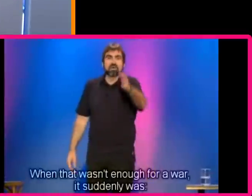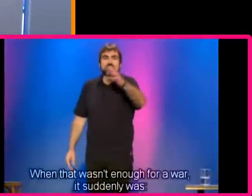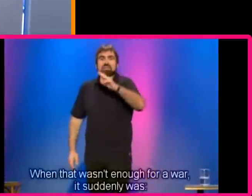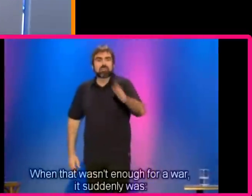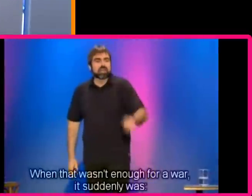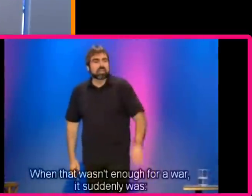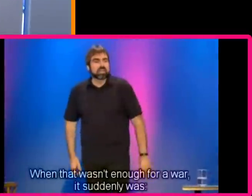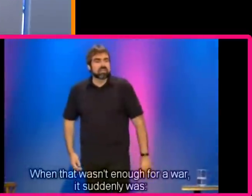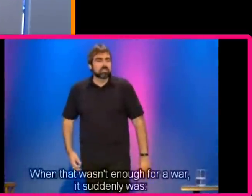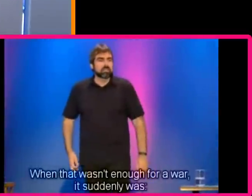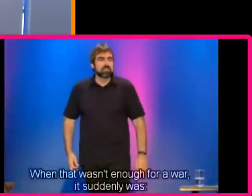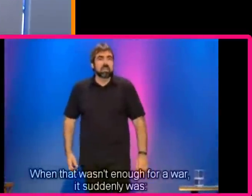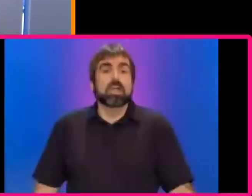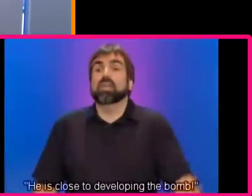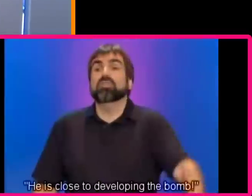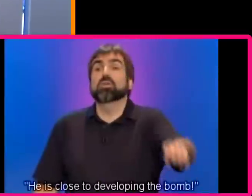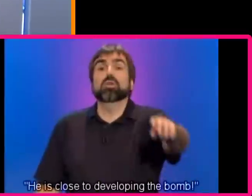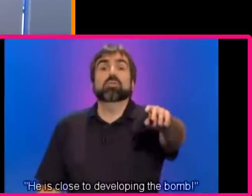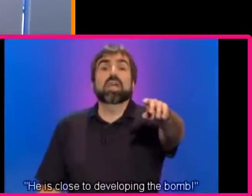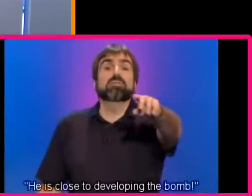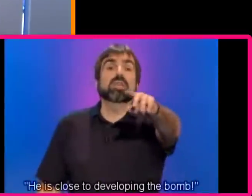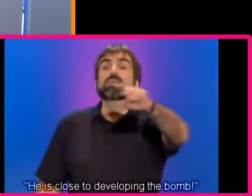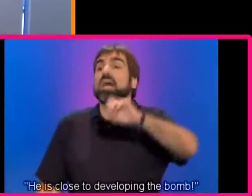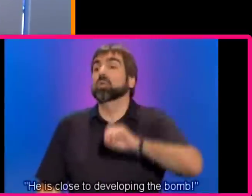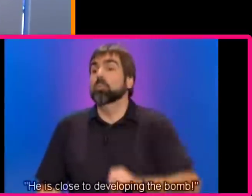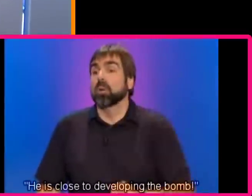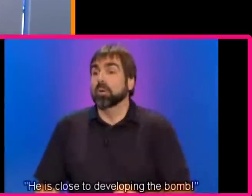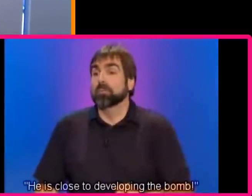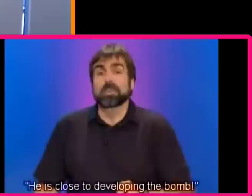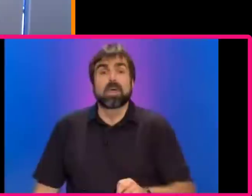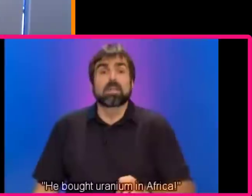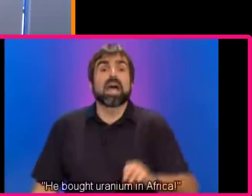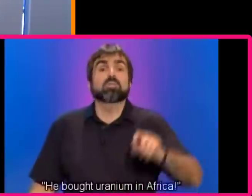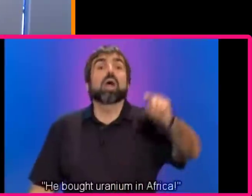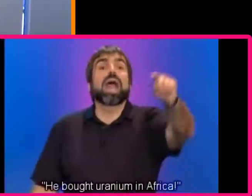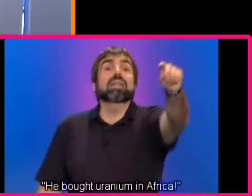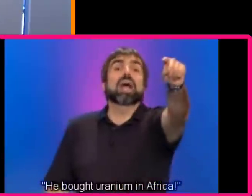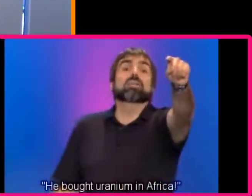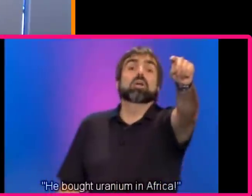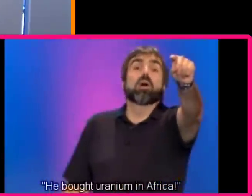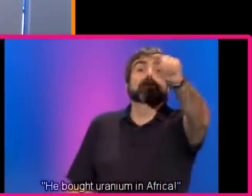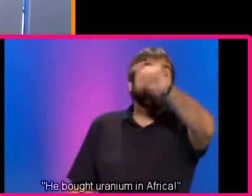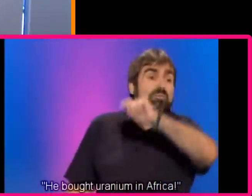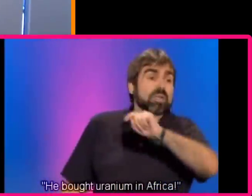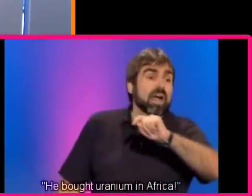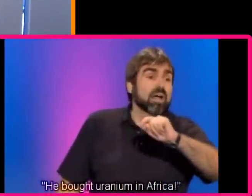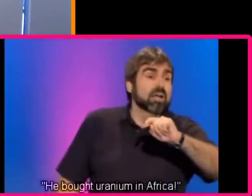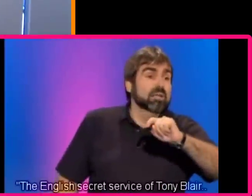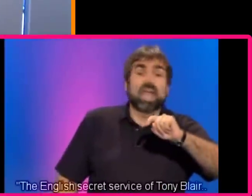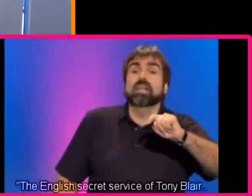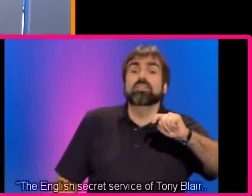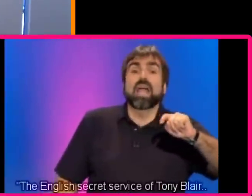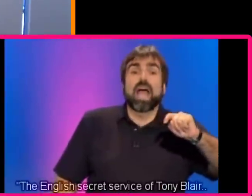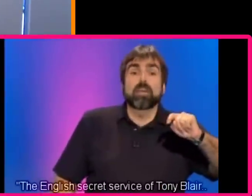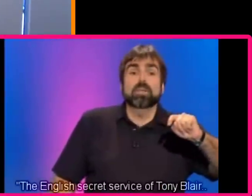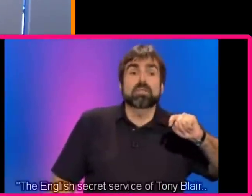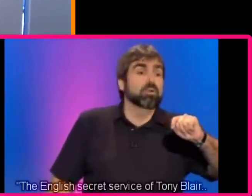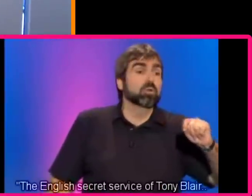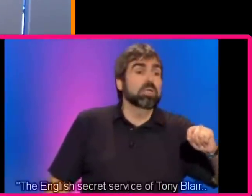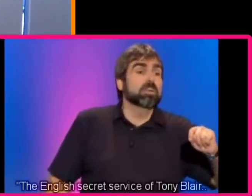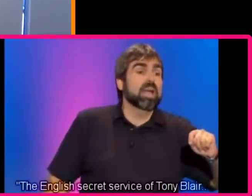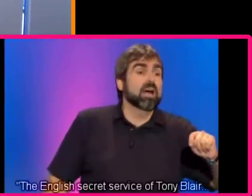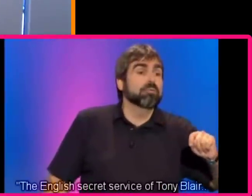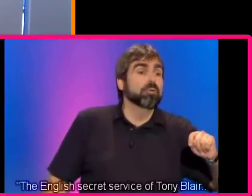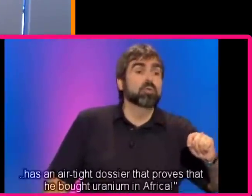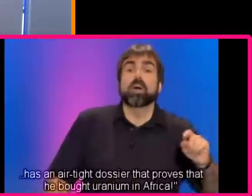das nicht ausreichte für einen krieg hieß es plötzlich jeder steht kurz vor der entwicklung der atombombe hat urahnen angekauft in afrika der englische geheimdienst von